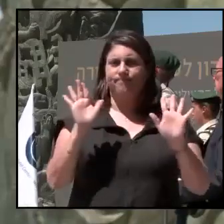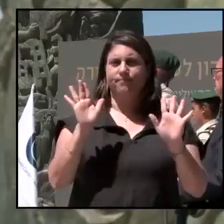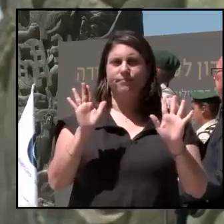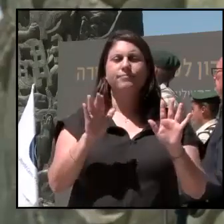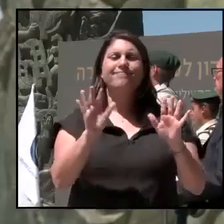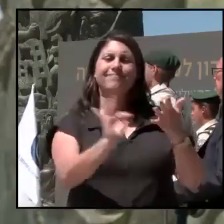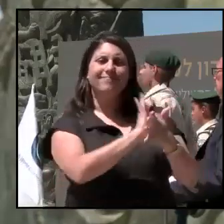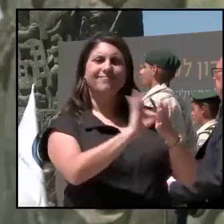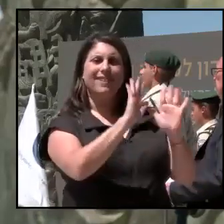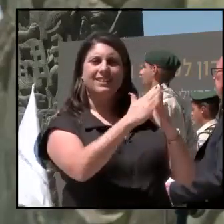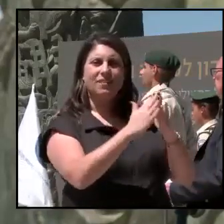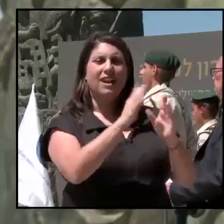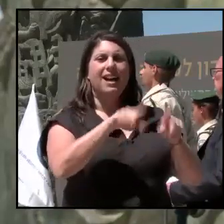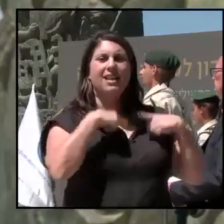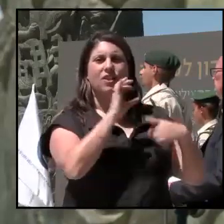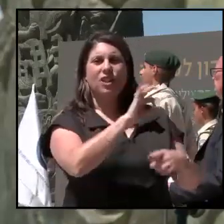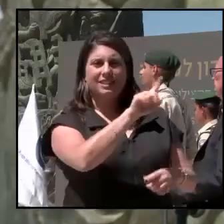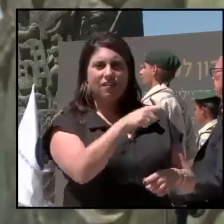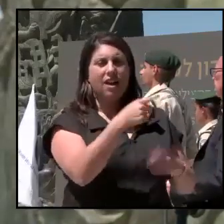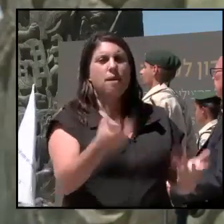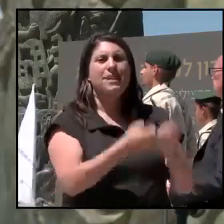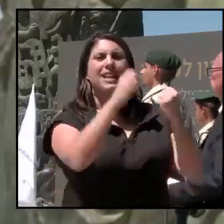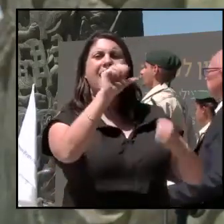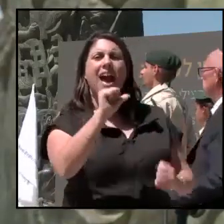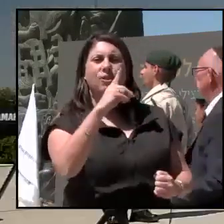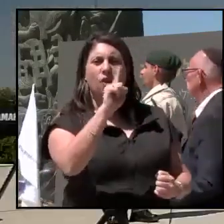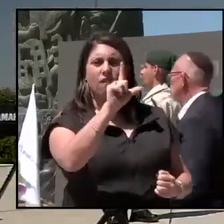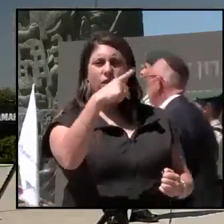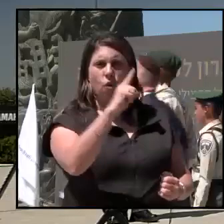מתוך הספר חייו של זייפן על המציל אדולפו קמינסקי.